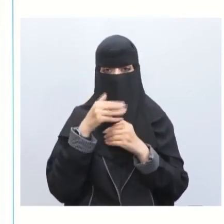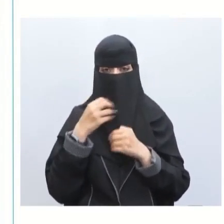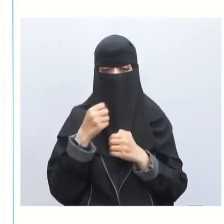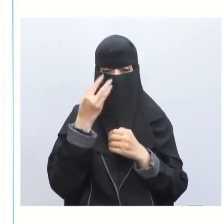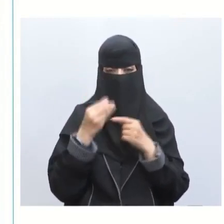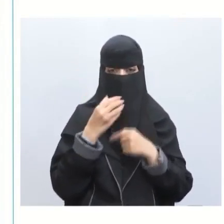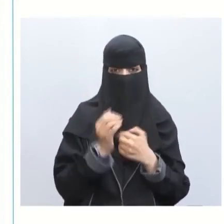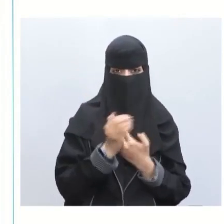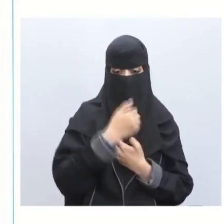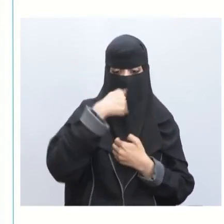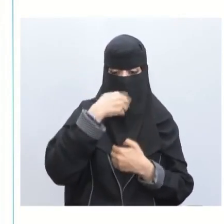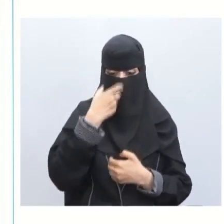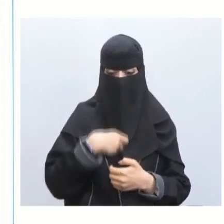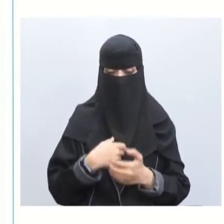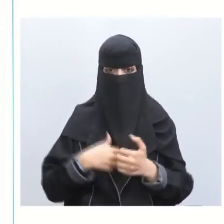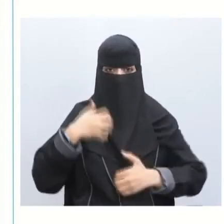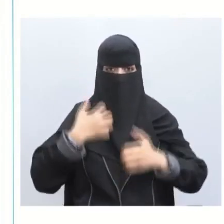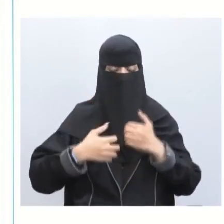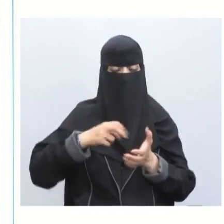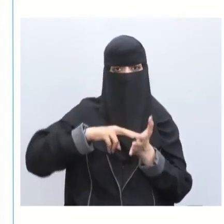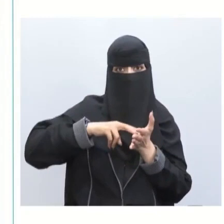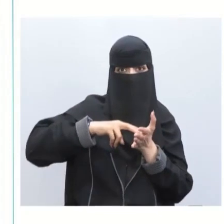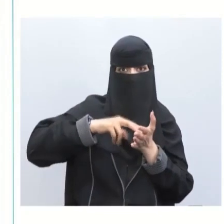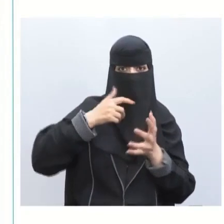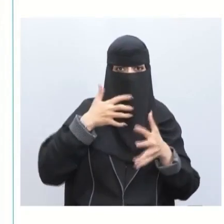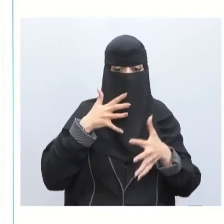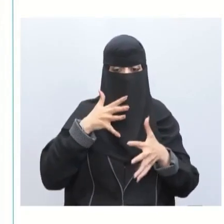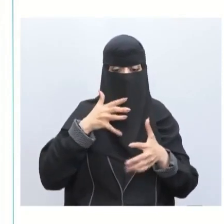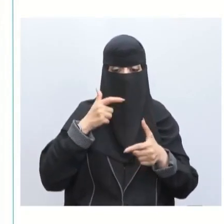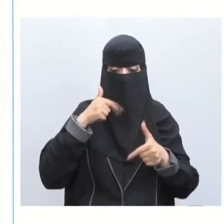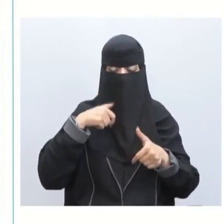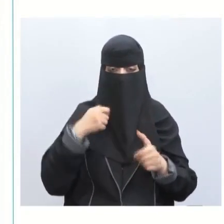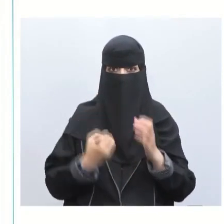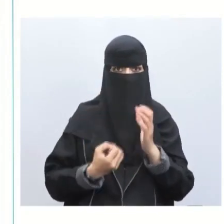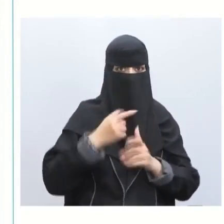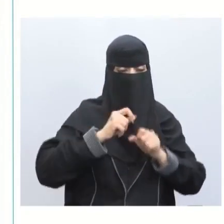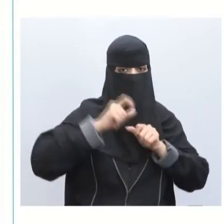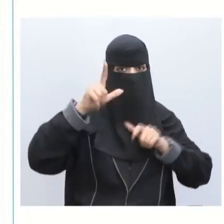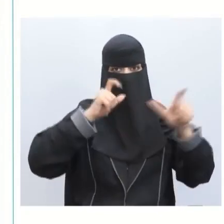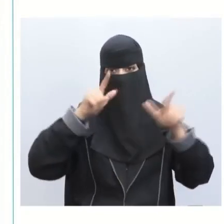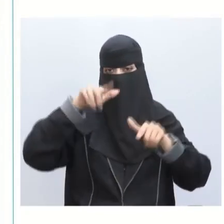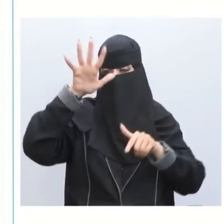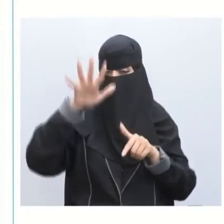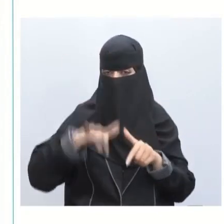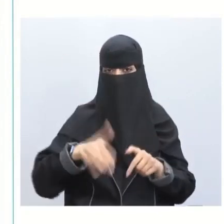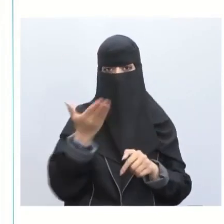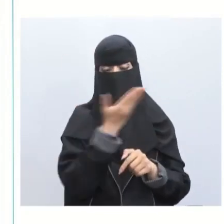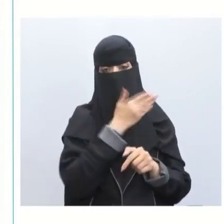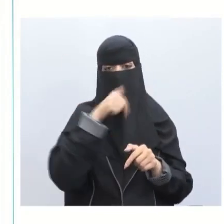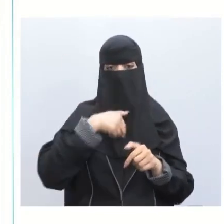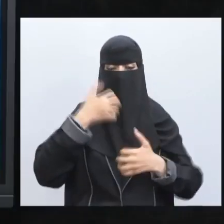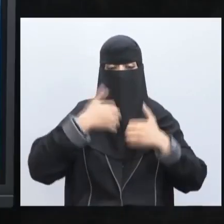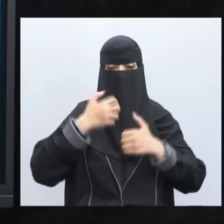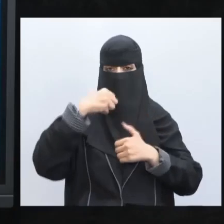الثقه بالنفس الشعور بالخوف نوبات هلع كذلك هذه كلها اثار